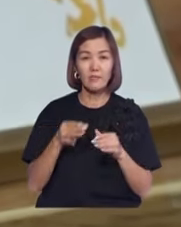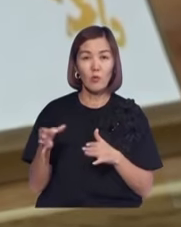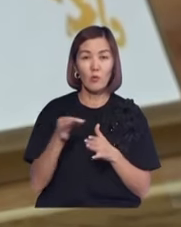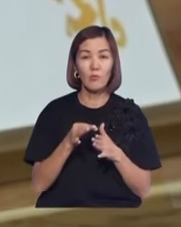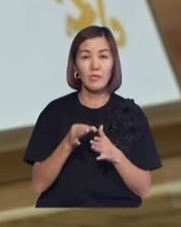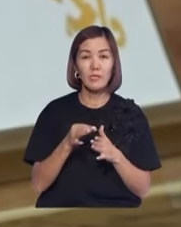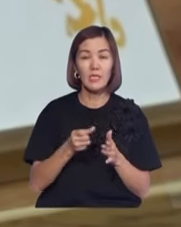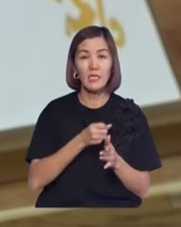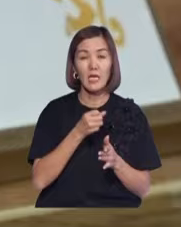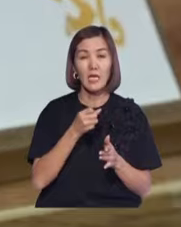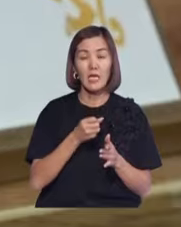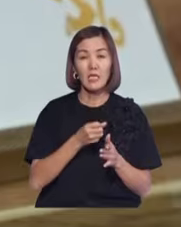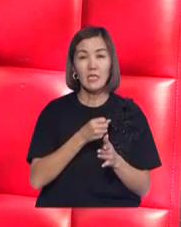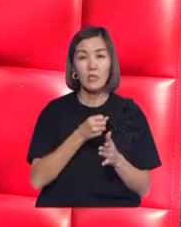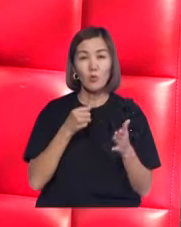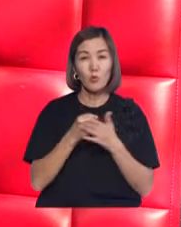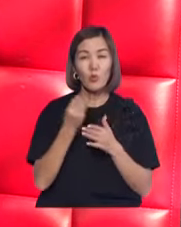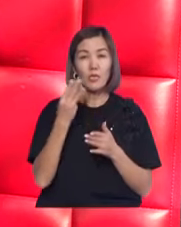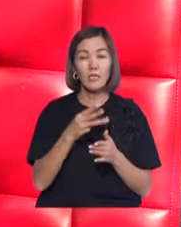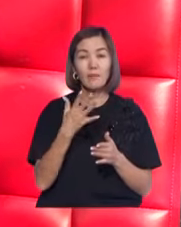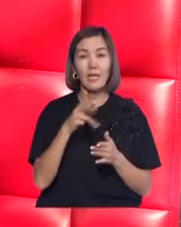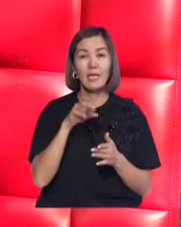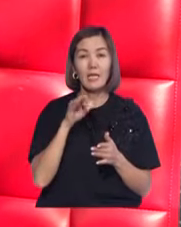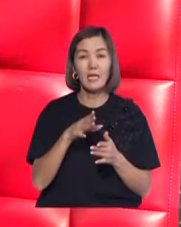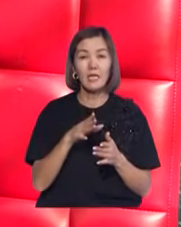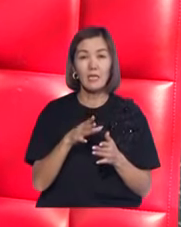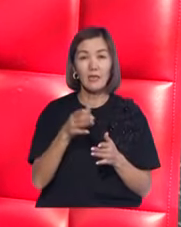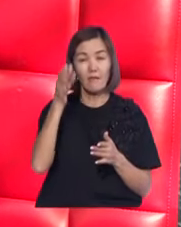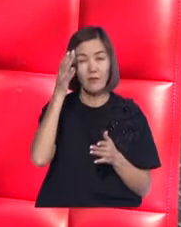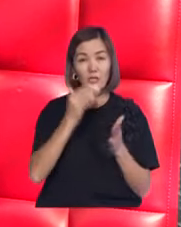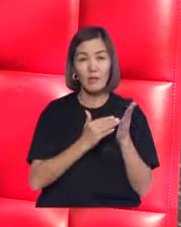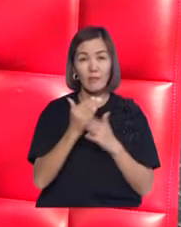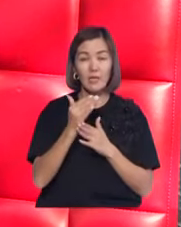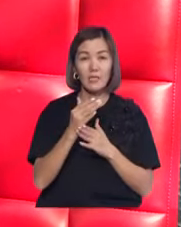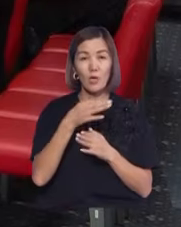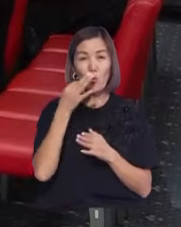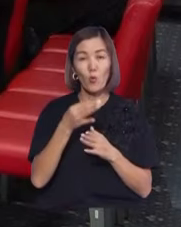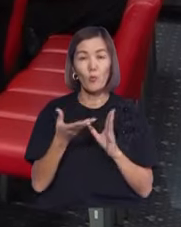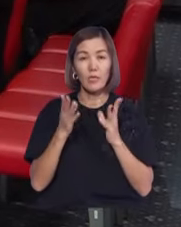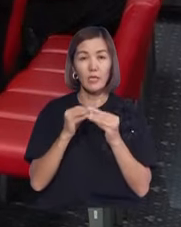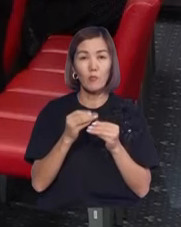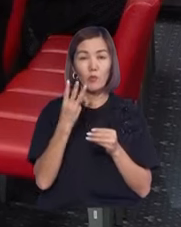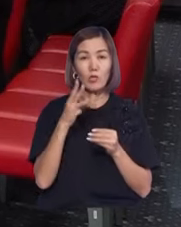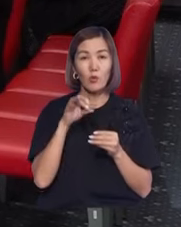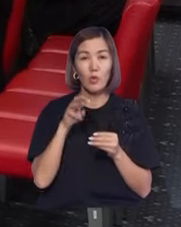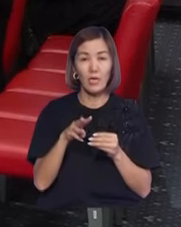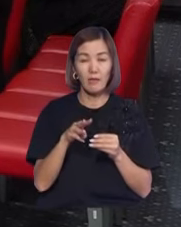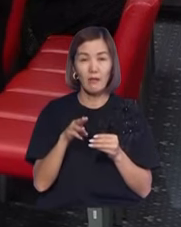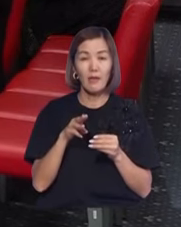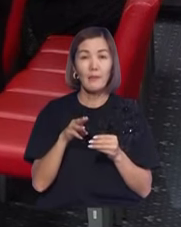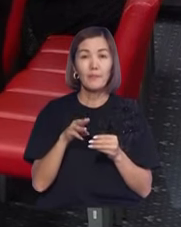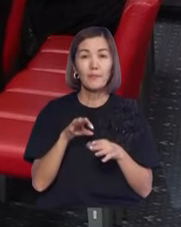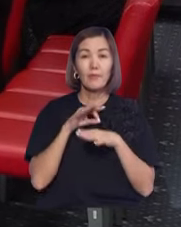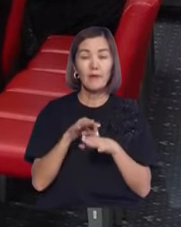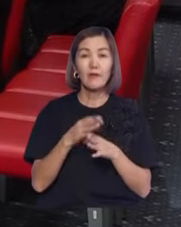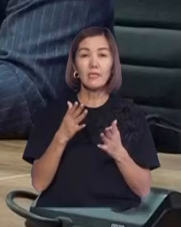области не старше 35 лет, имеющие высшее образование и стаж работы не менее 3 лет. Кастинг проводился с учетом